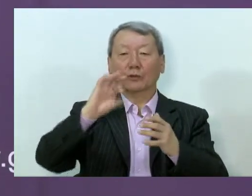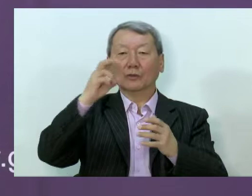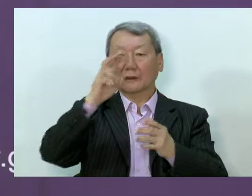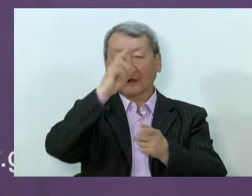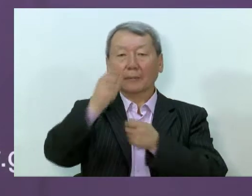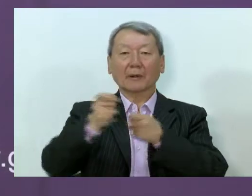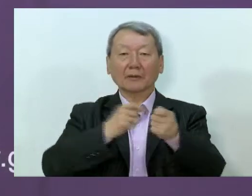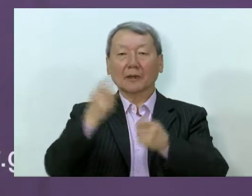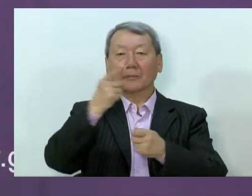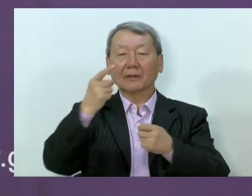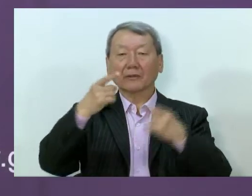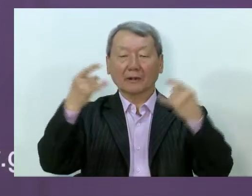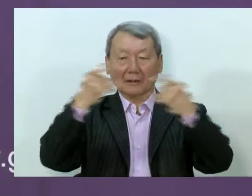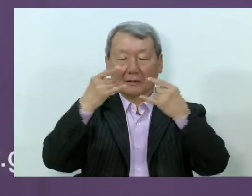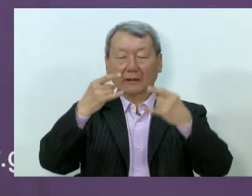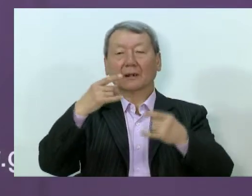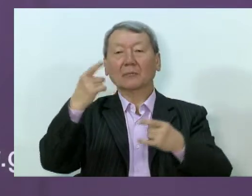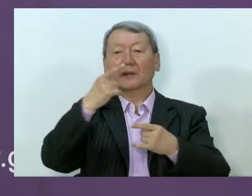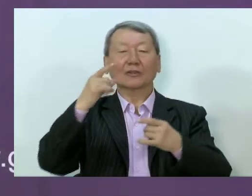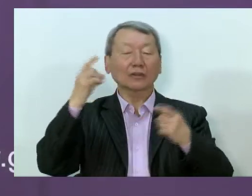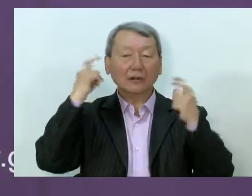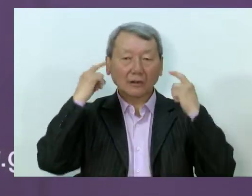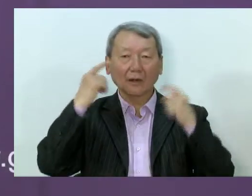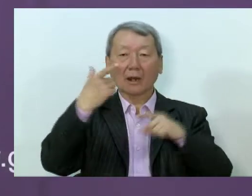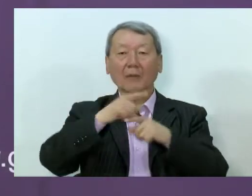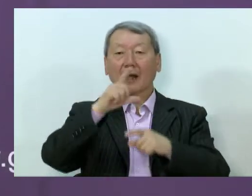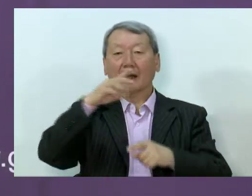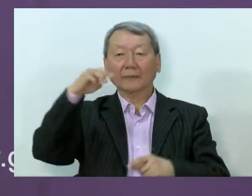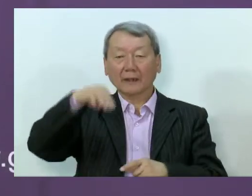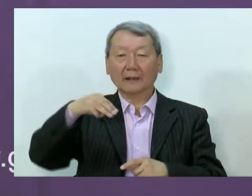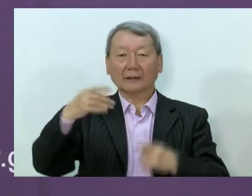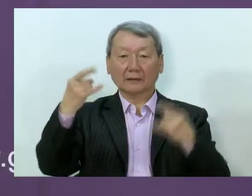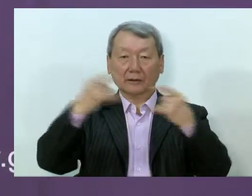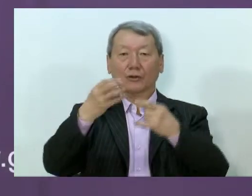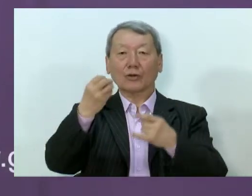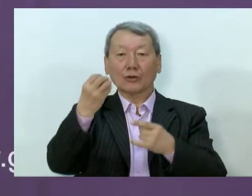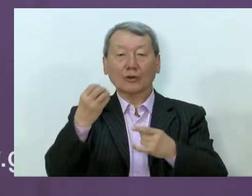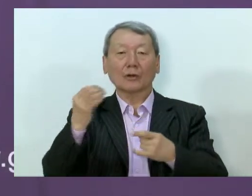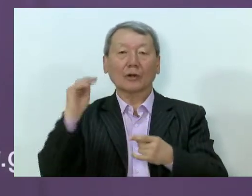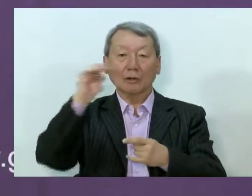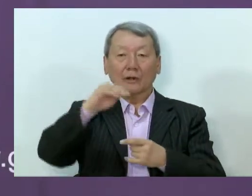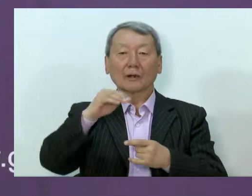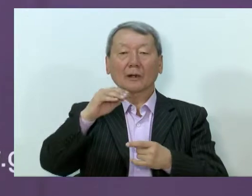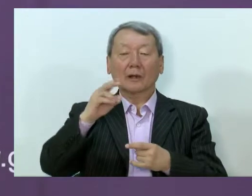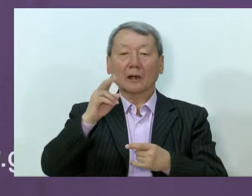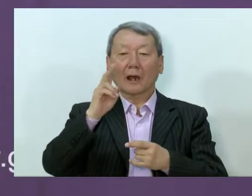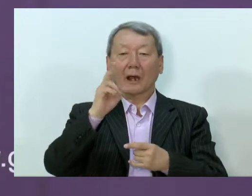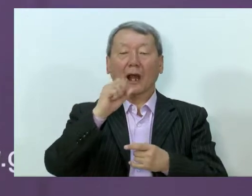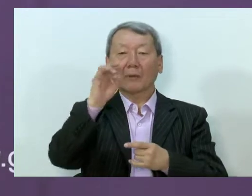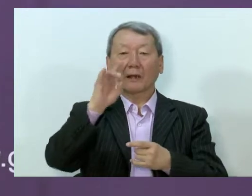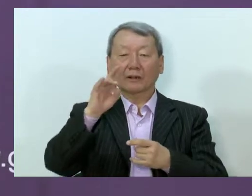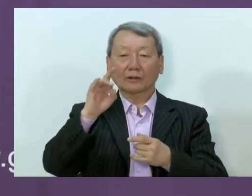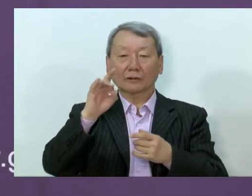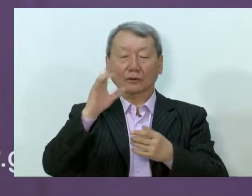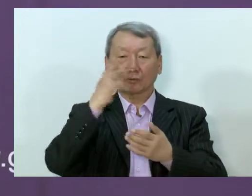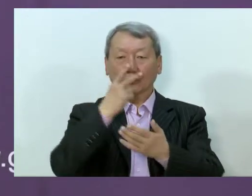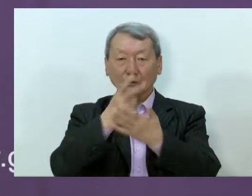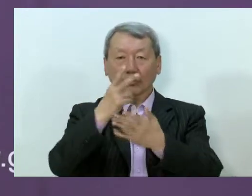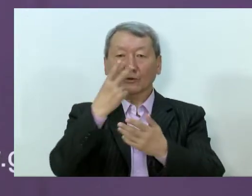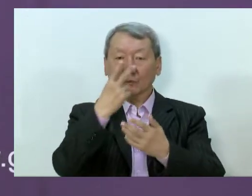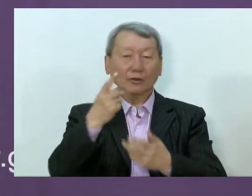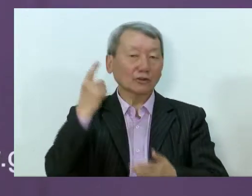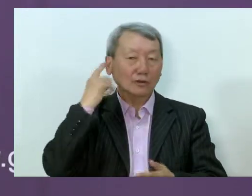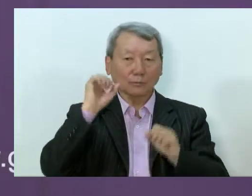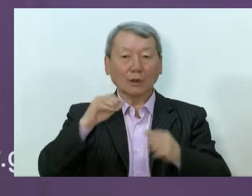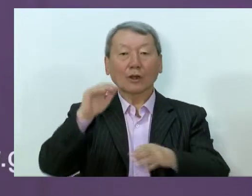правительство birinci родион born on youtube тоннель trd на канал на даже на старых товаров мама taking in dogs another